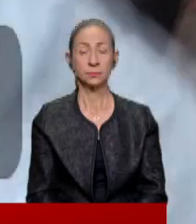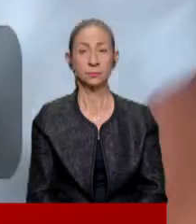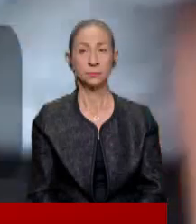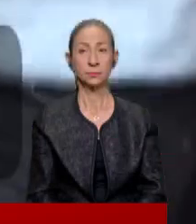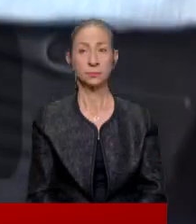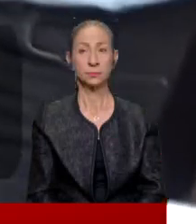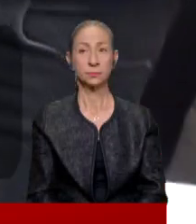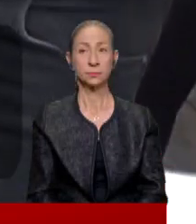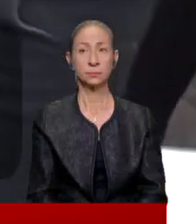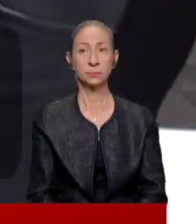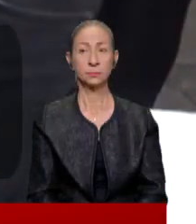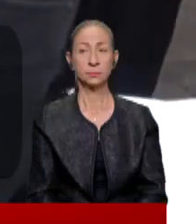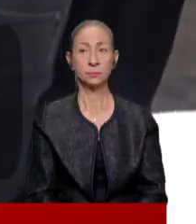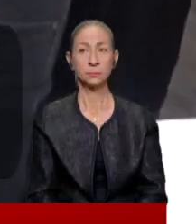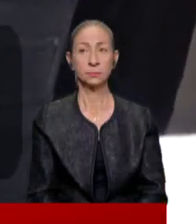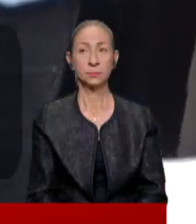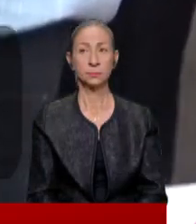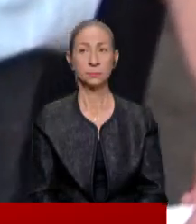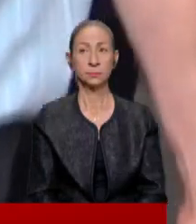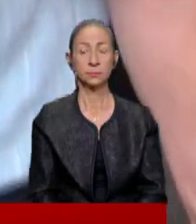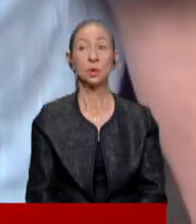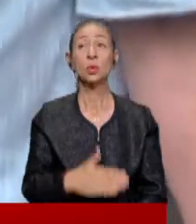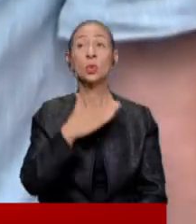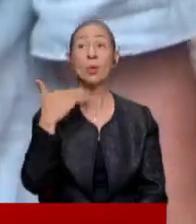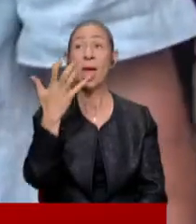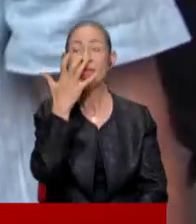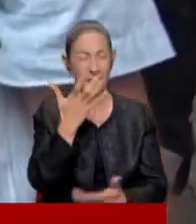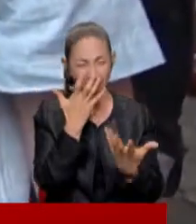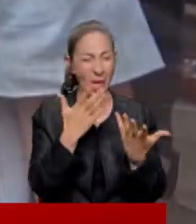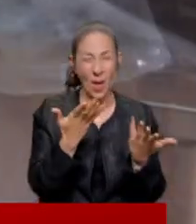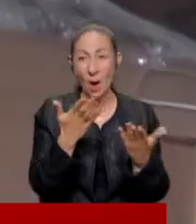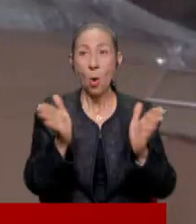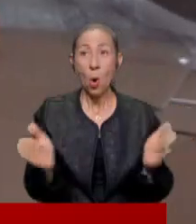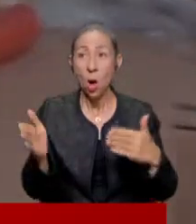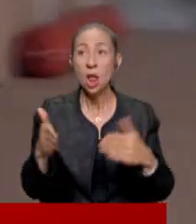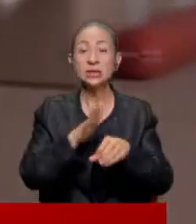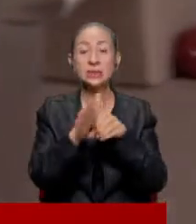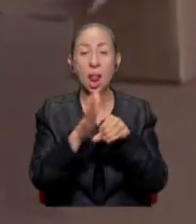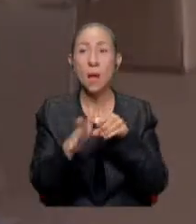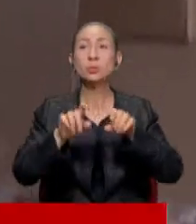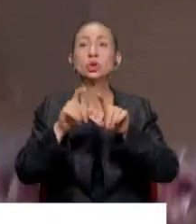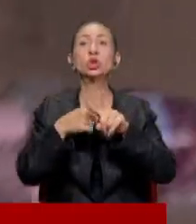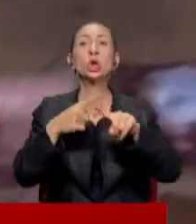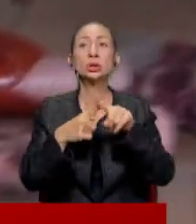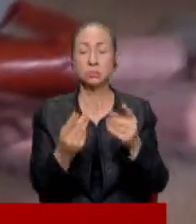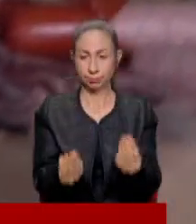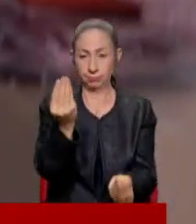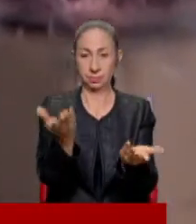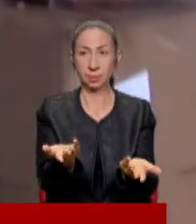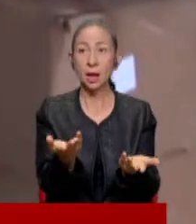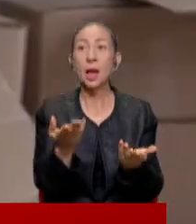kardeşim? Biz çocuk bastırma mı istedik ondan adamdan ya? Kurban eti beklerken koli koli salamla sosisle